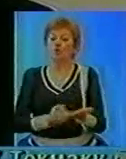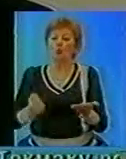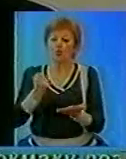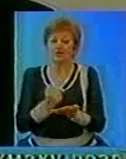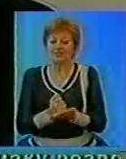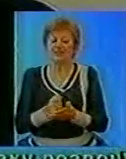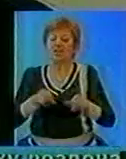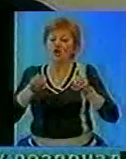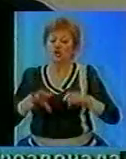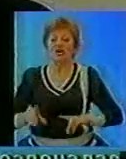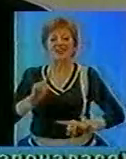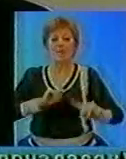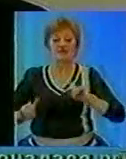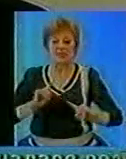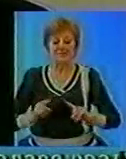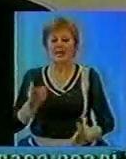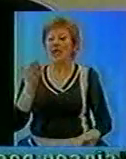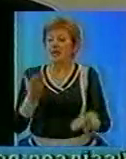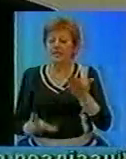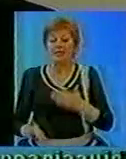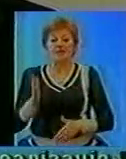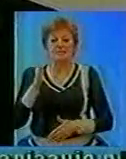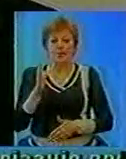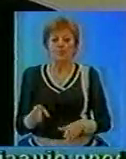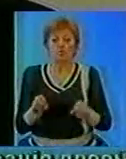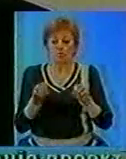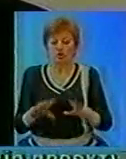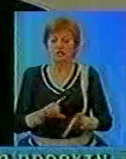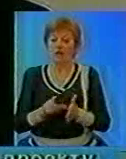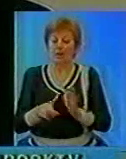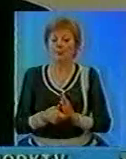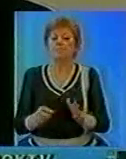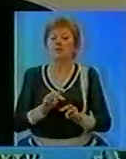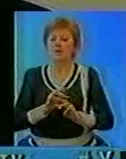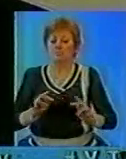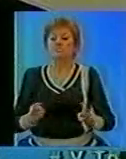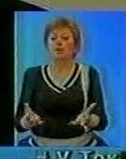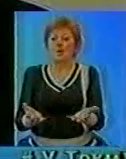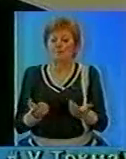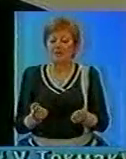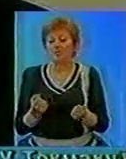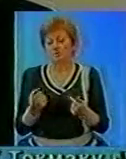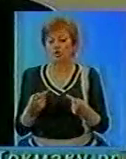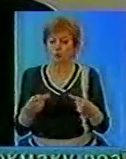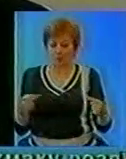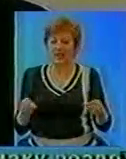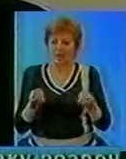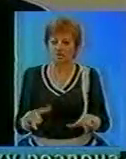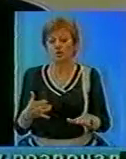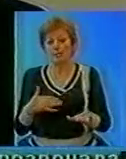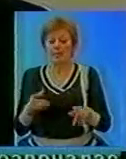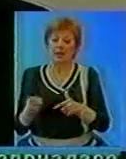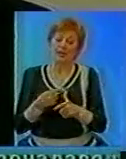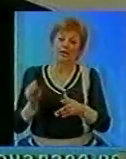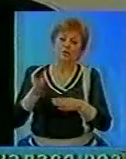решением сессии, и если будут решением Кабмина приняты некие другие решения, то мы либо